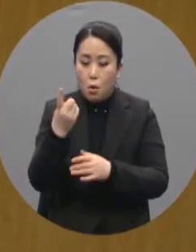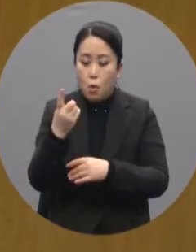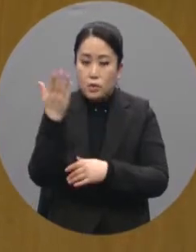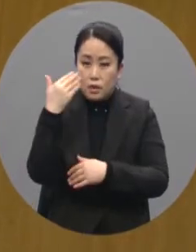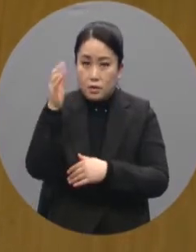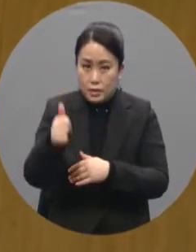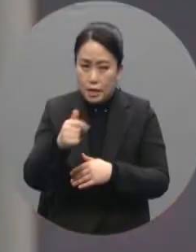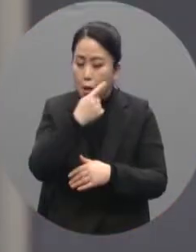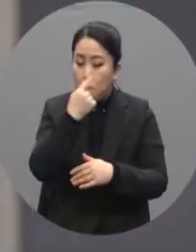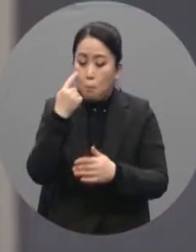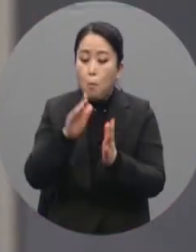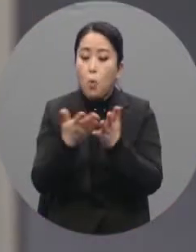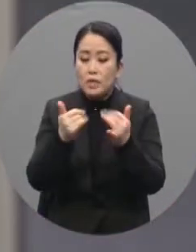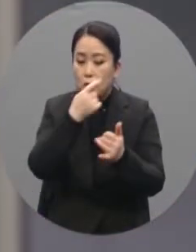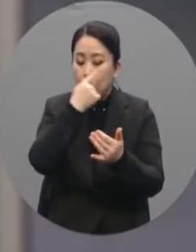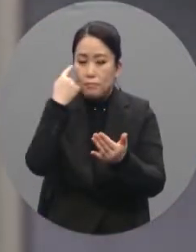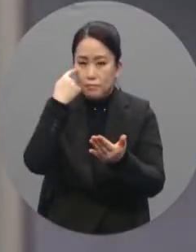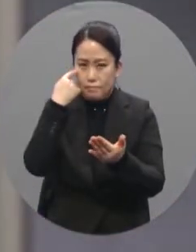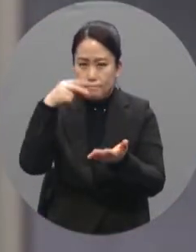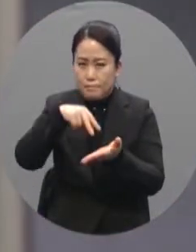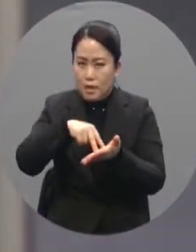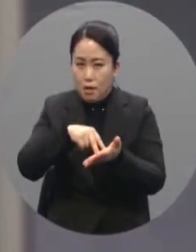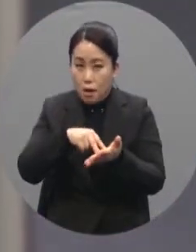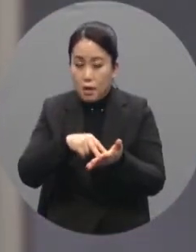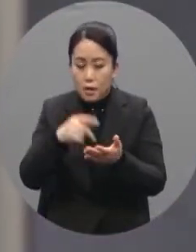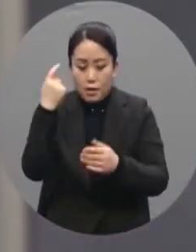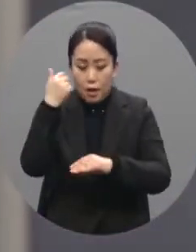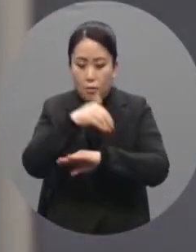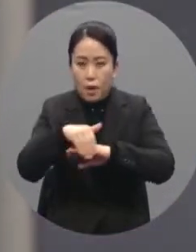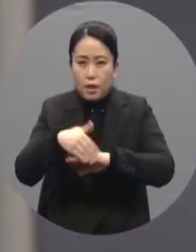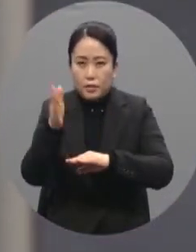확인할 계획인데 결심으로 이어질 가능성이 있고